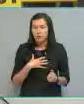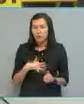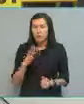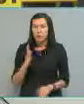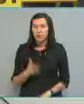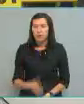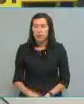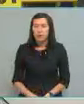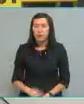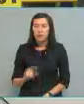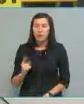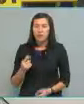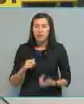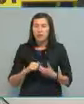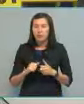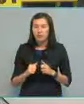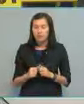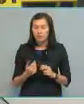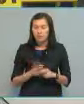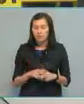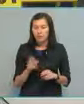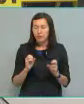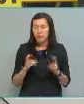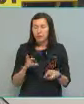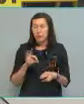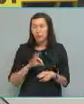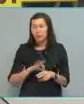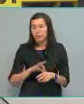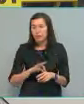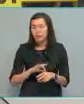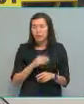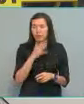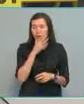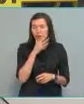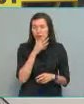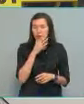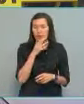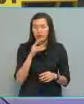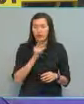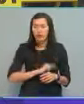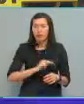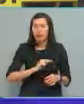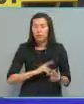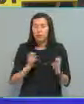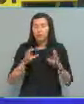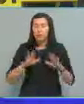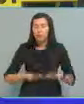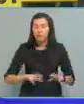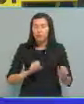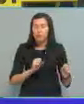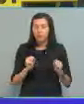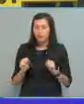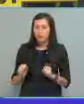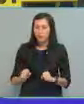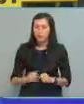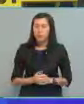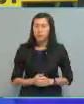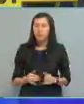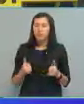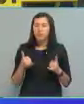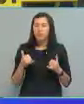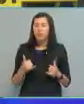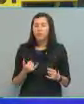Бұл жердегі бірінші мәселе мынау қауіпті індет кезінде еңбек қауіпсіздігі мәселелерінің сақталуы. Міне